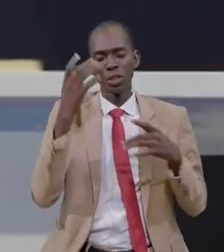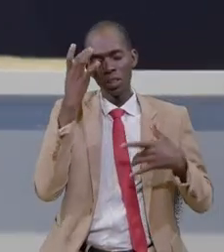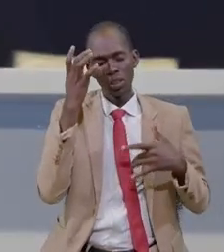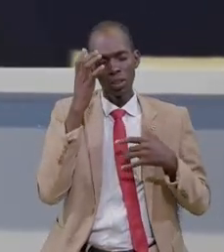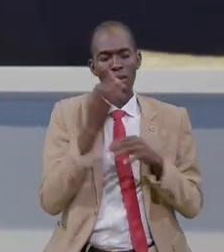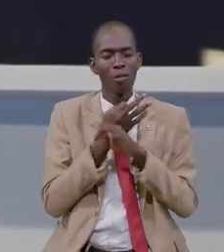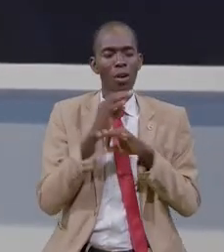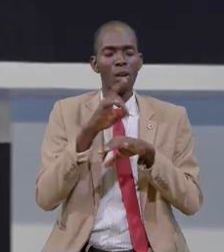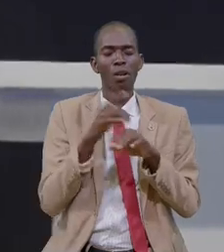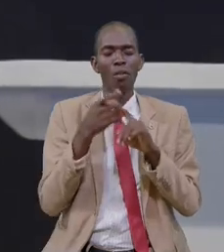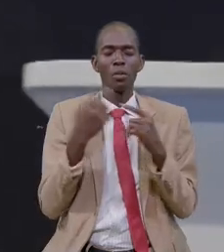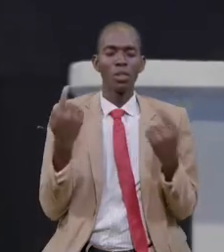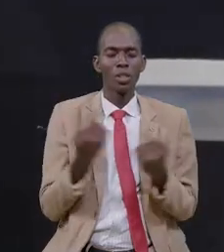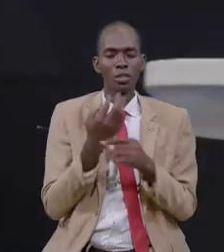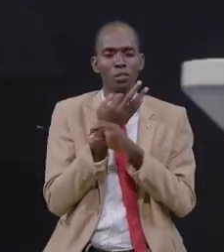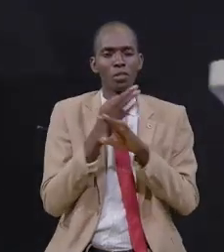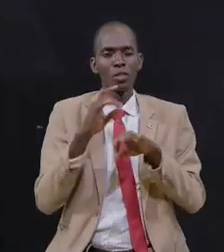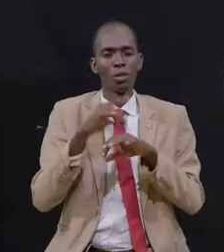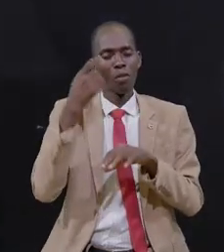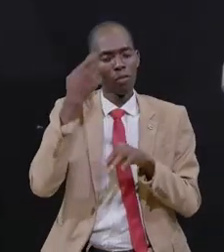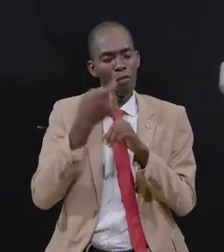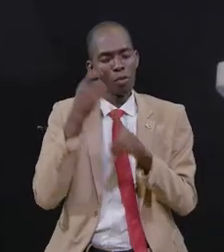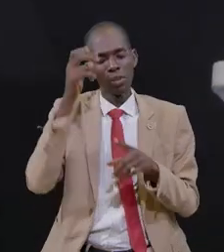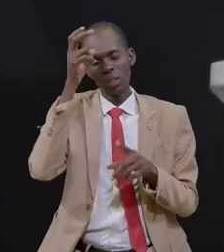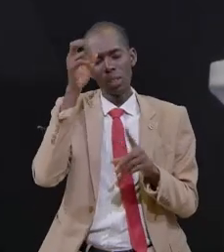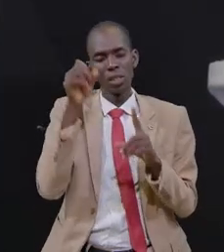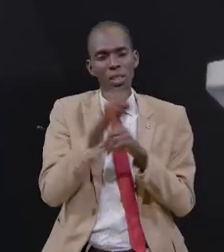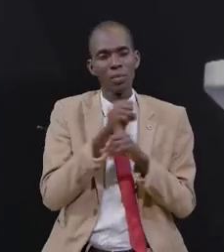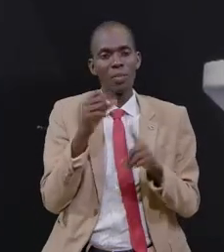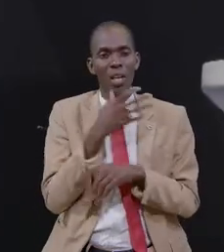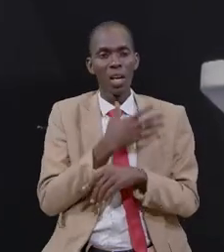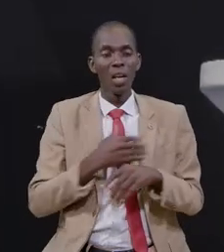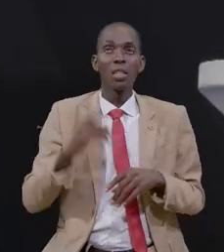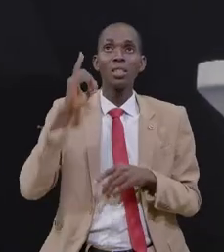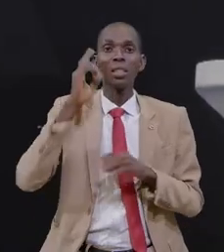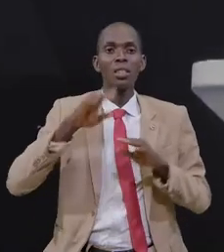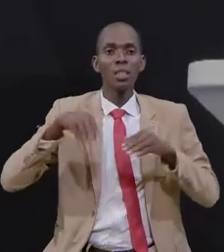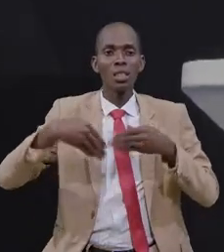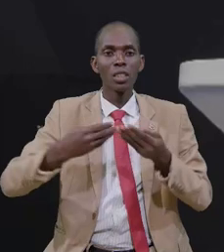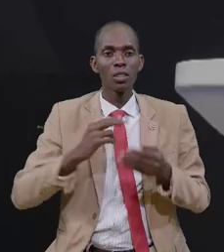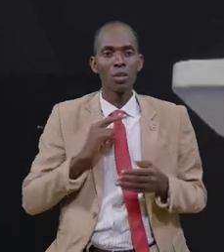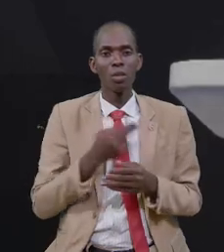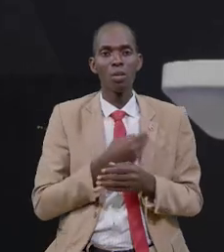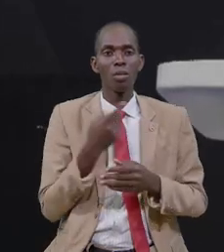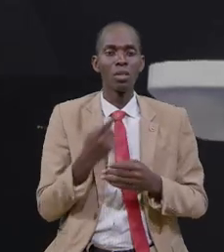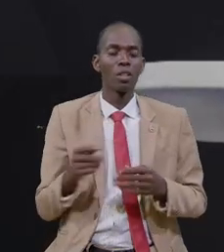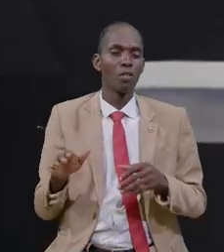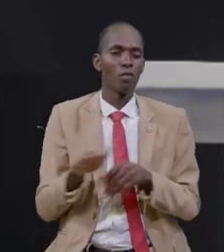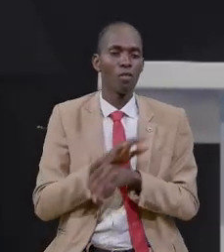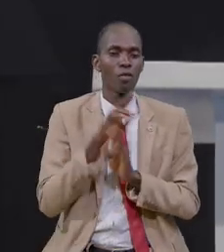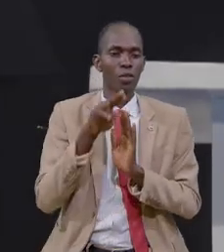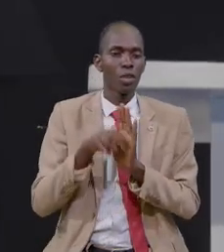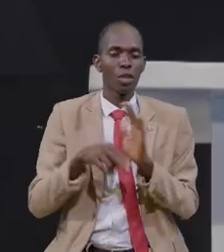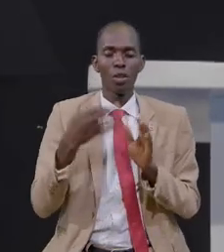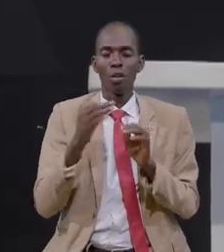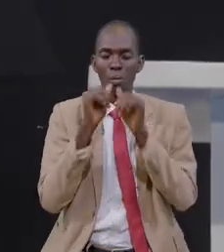maladie, la liberté des afflictions sataniques, et il nous donne la plénitude des bénédictions de Dieu.